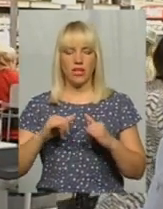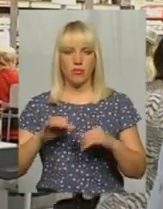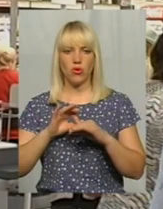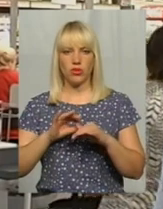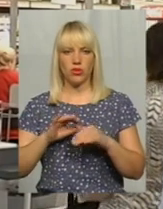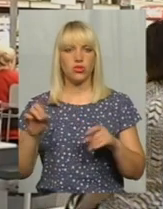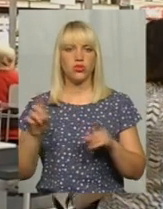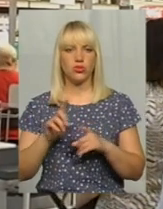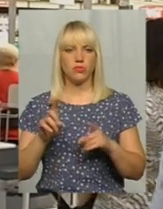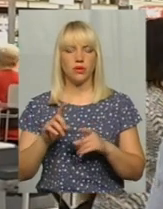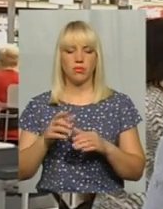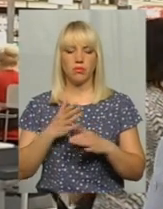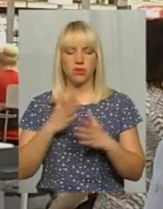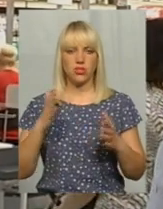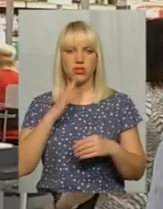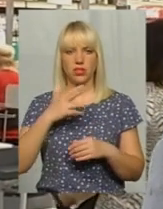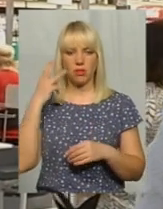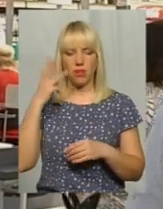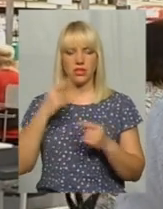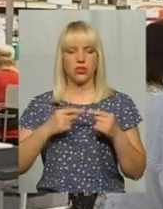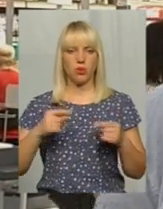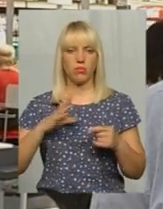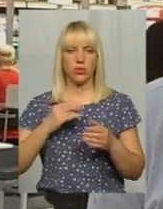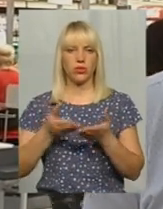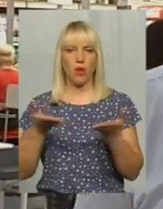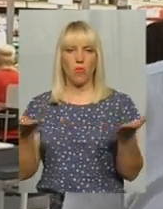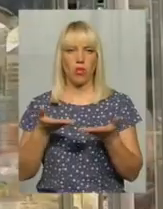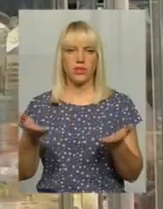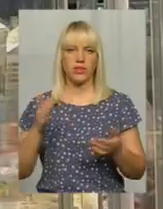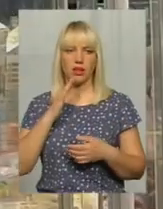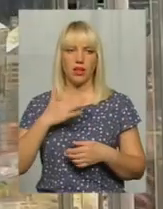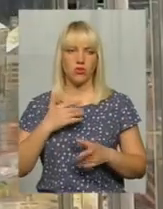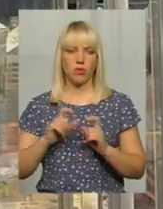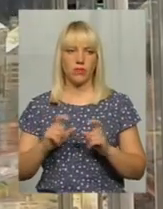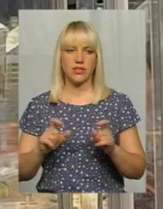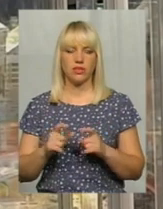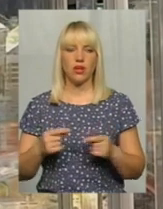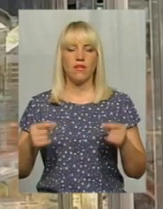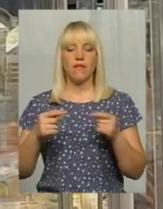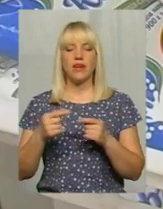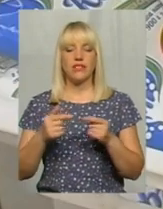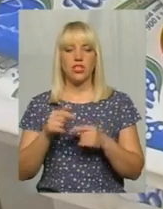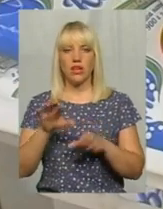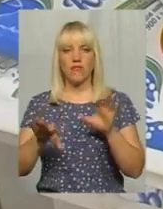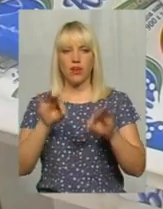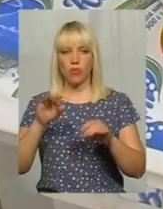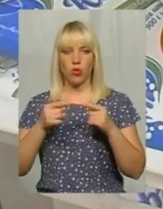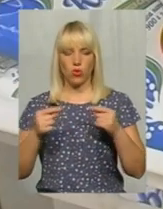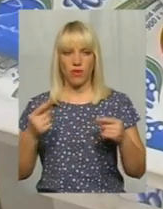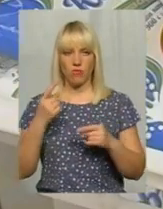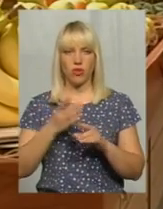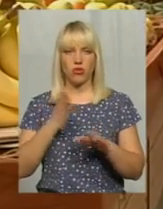наших хмельницьких товарів було на наших полицях нашого магазину. Визначаючись із вибором товару, в першу